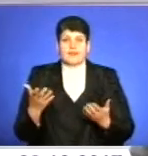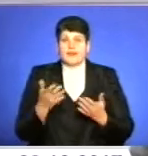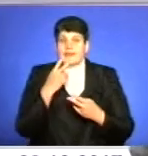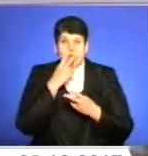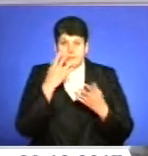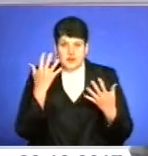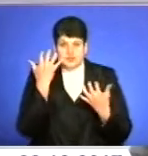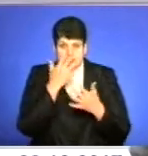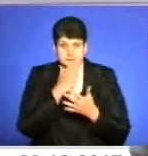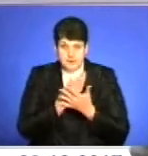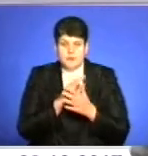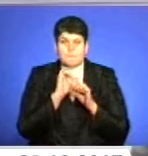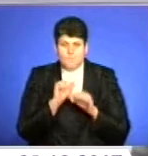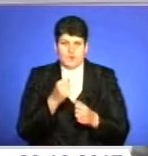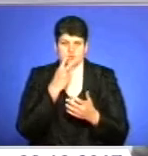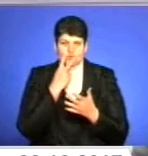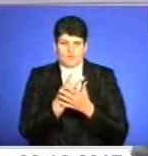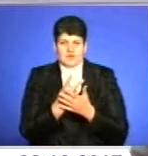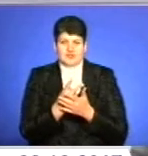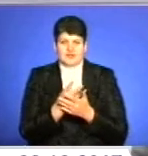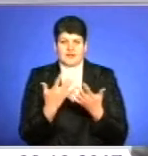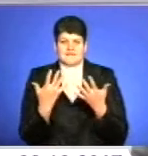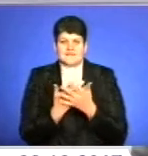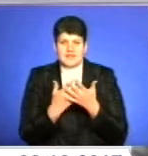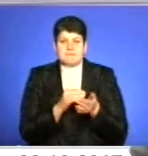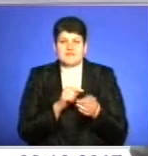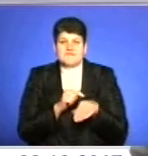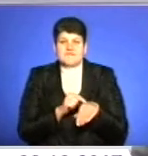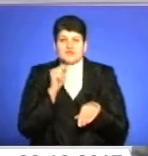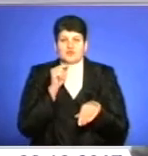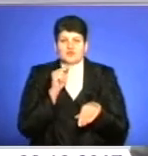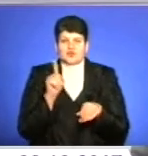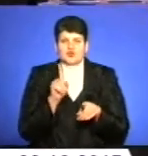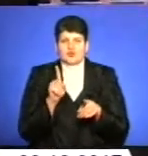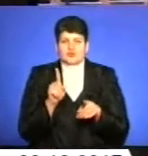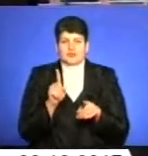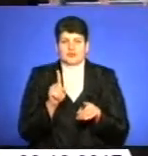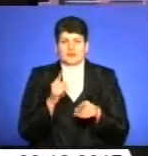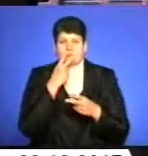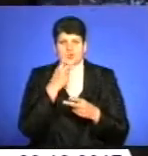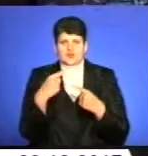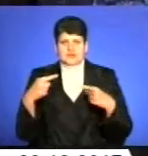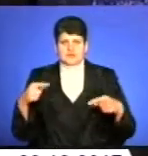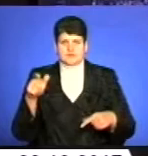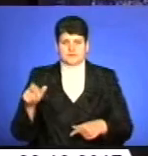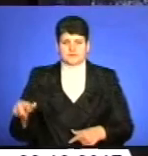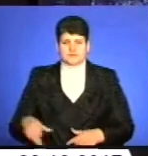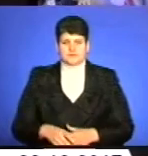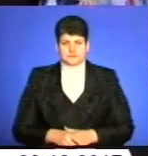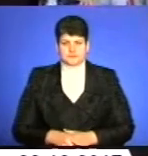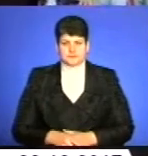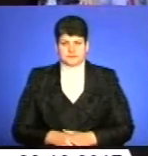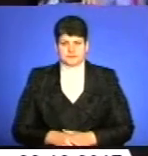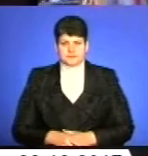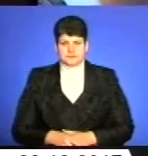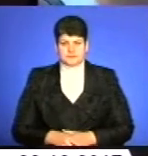фільм і могла відчути те, що відчуває здорова людина. Богдан Буденчук, Юрій Багрій,